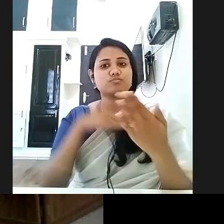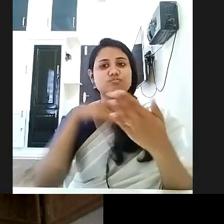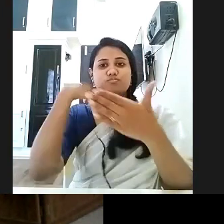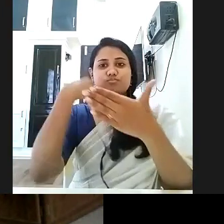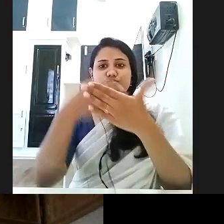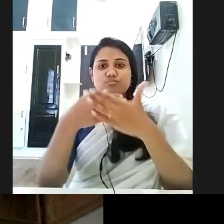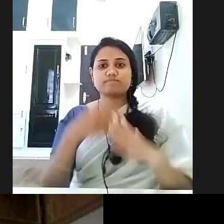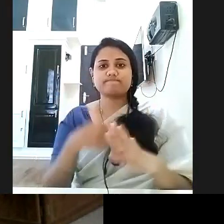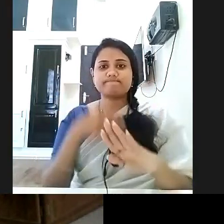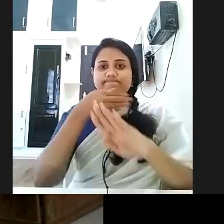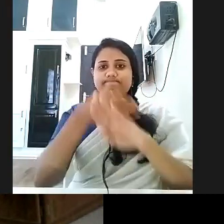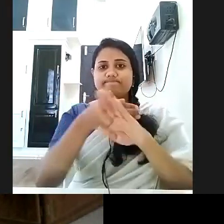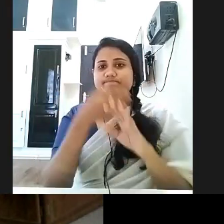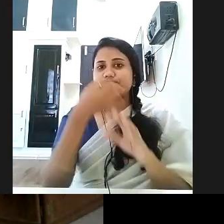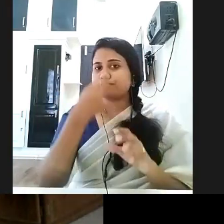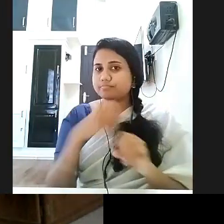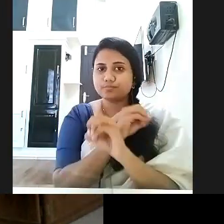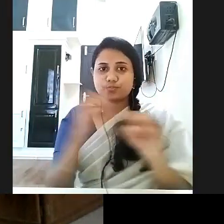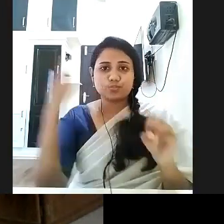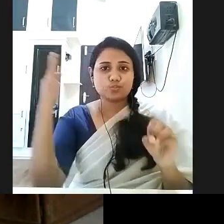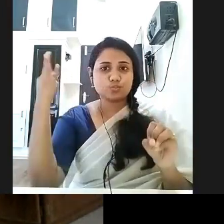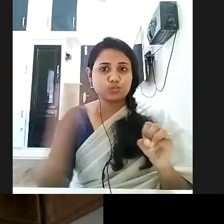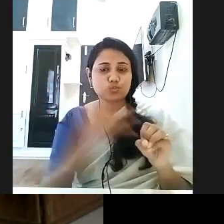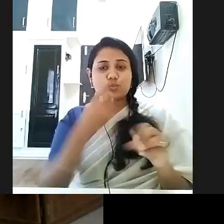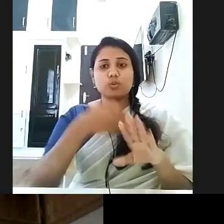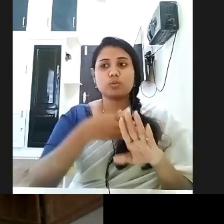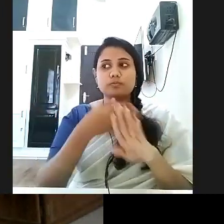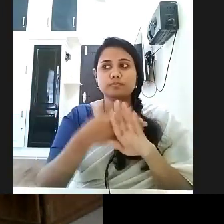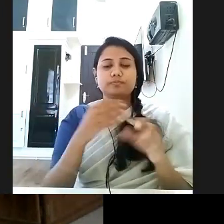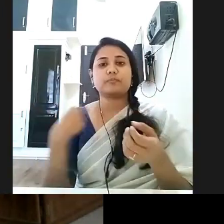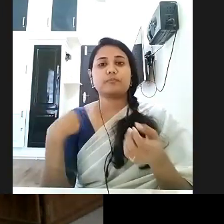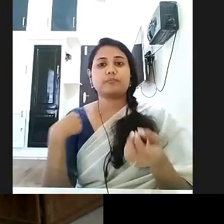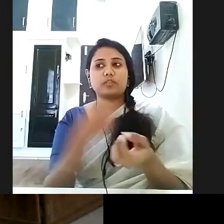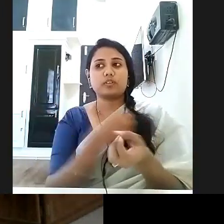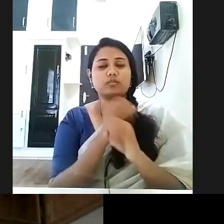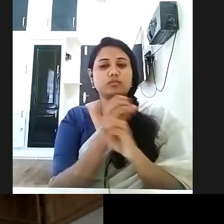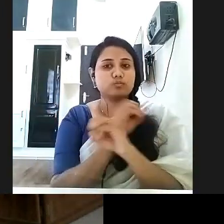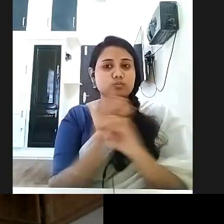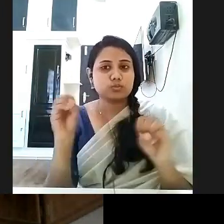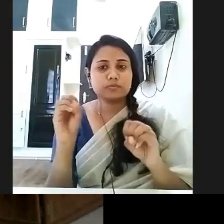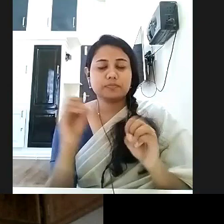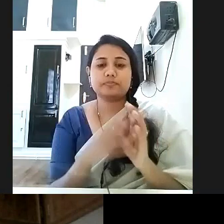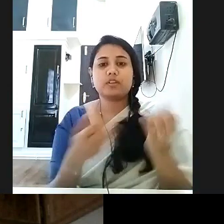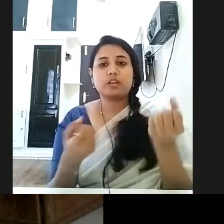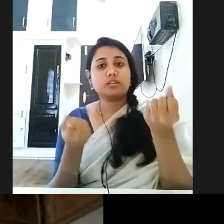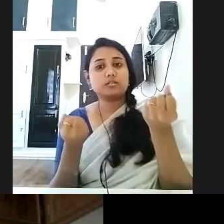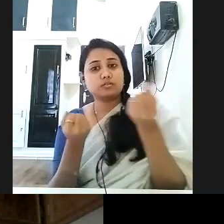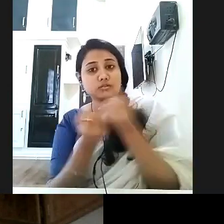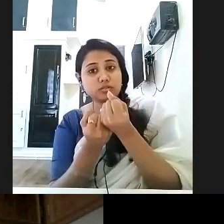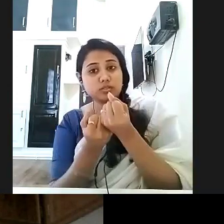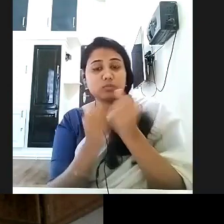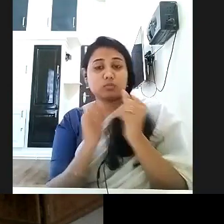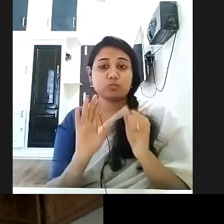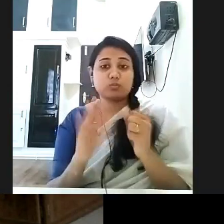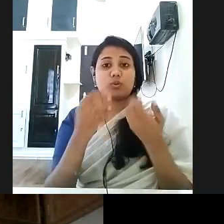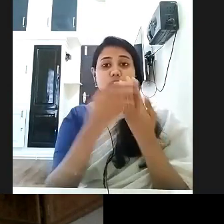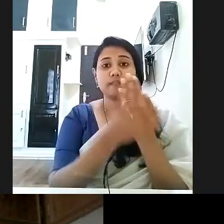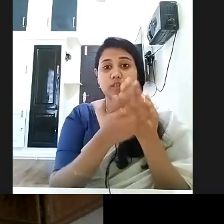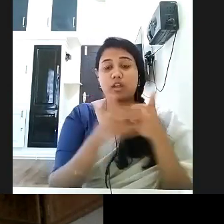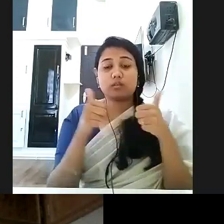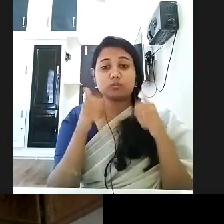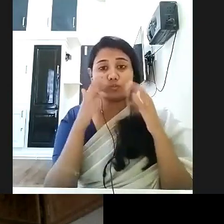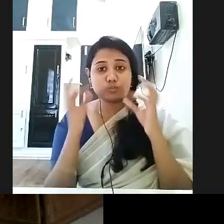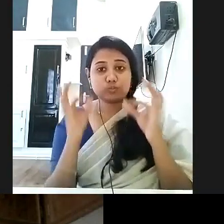വായിച്ച അറിവിലും അത്ര പുതിയ ഡ്രഗ്സും മെഡിക്കേഷൻസ് ഒന്നും ഇല്ല. ബട്ട് സപ്പോർട്ടീവ് കെയർ ഇസ് ഡെഫിനറ്റ്ലി റിക്വയർഡ് LGMD ആൾക്കാർക്ക്. എനിക്കും കുറെ